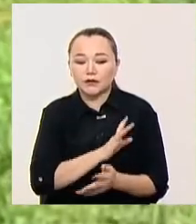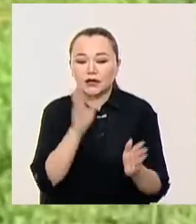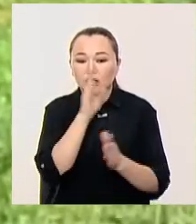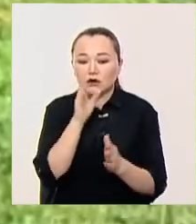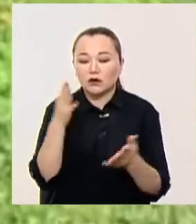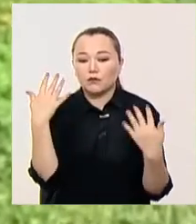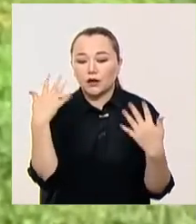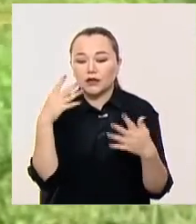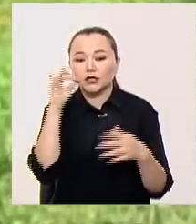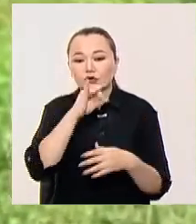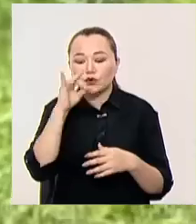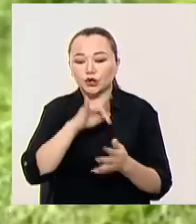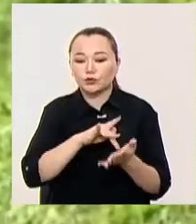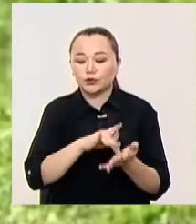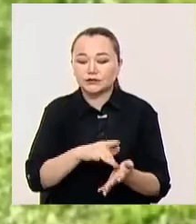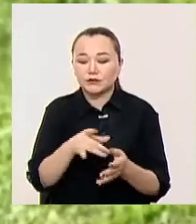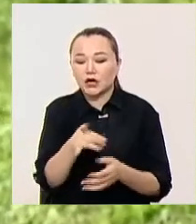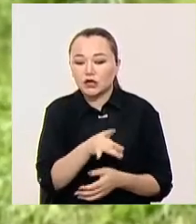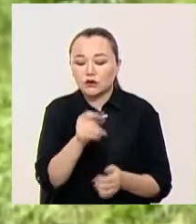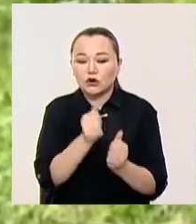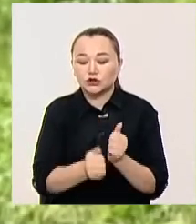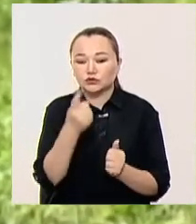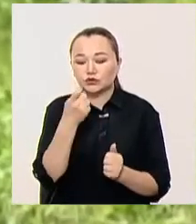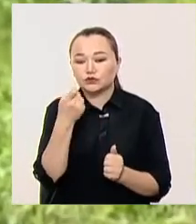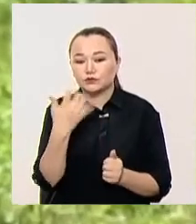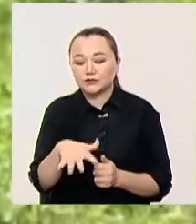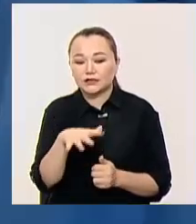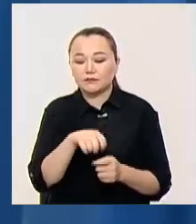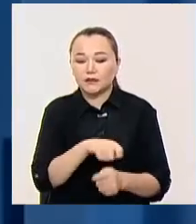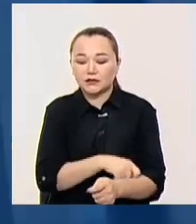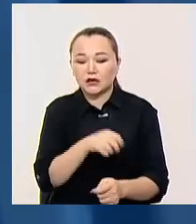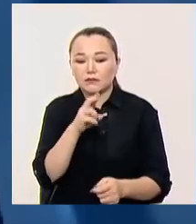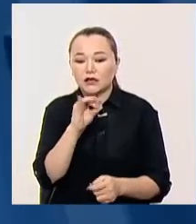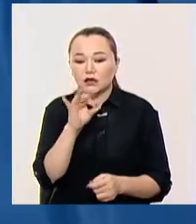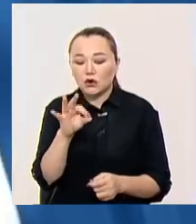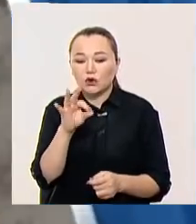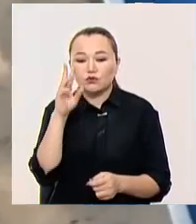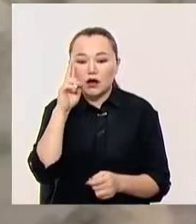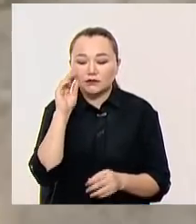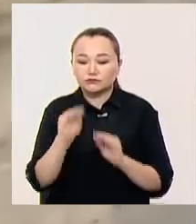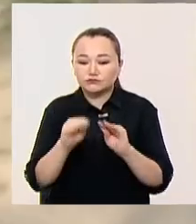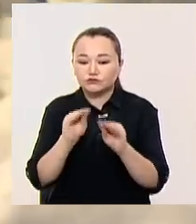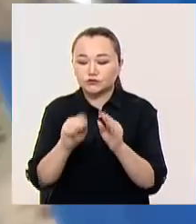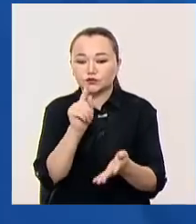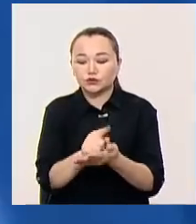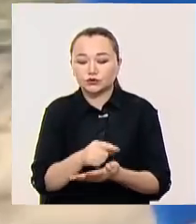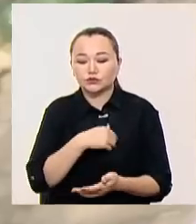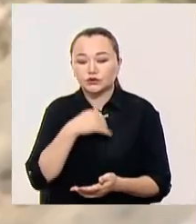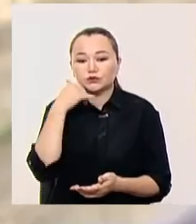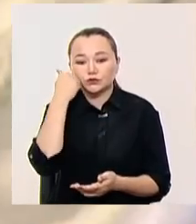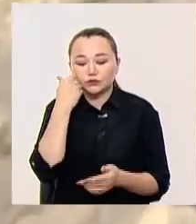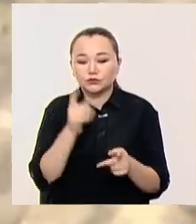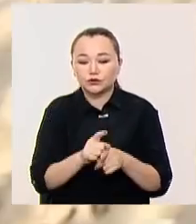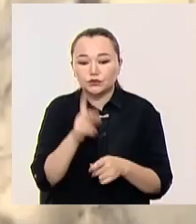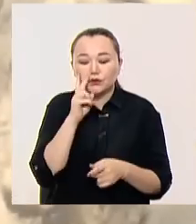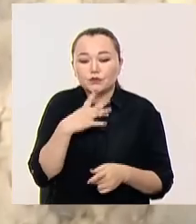мен тарихи туризм аймақтарында әр 100-150 метр сайын биодәретхана болуы тиіс. Ал бізде ұятта болса, жаның